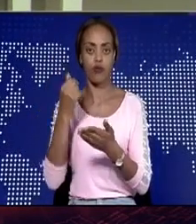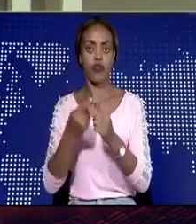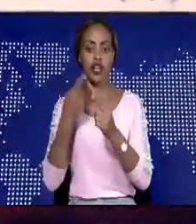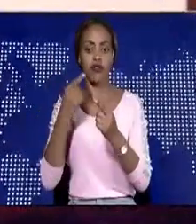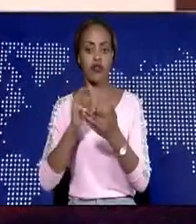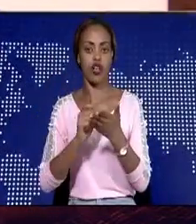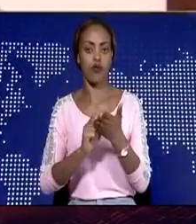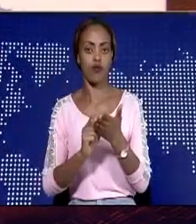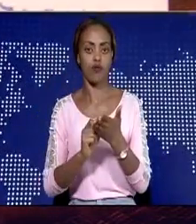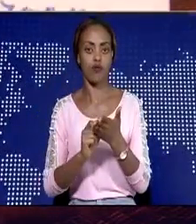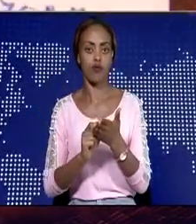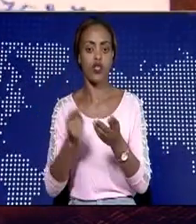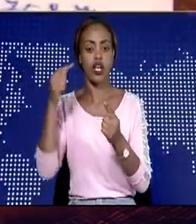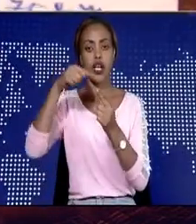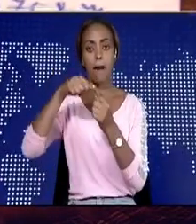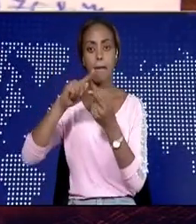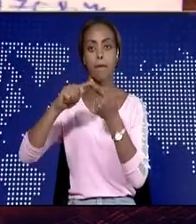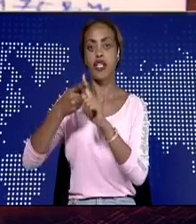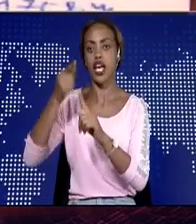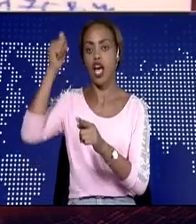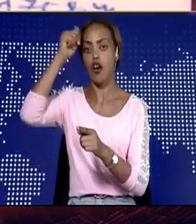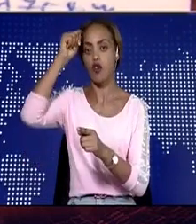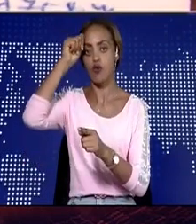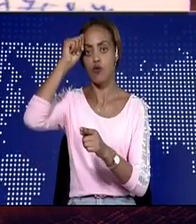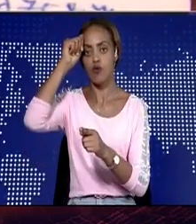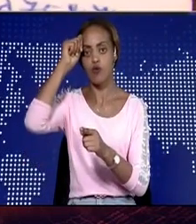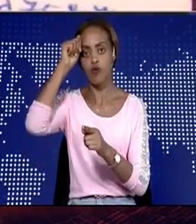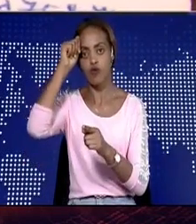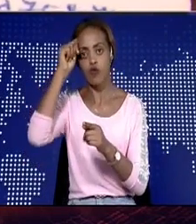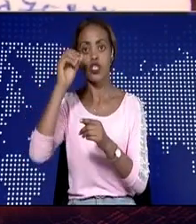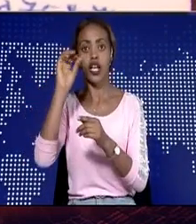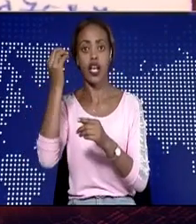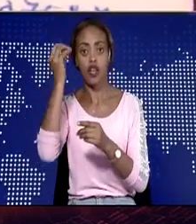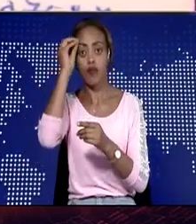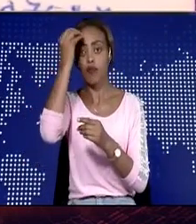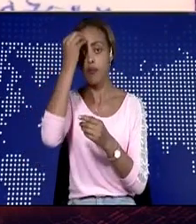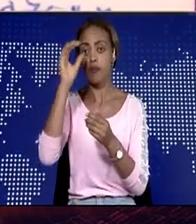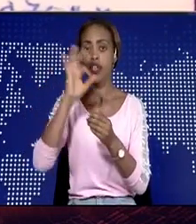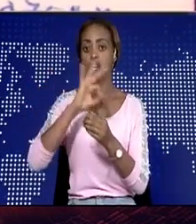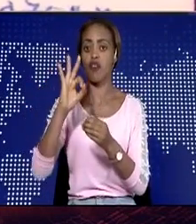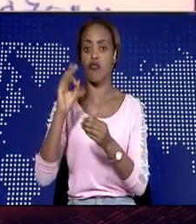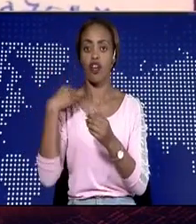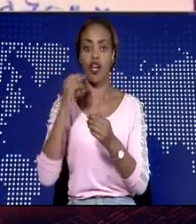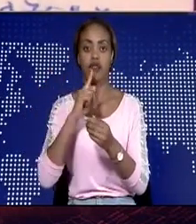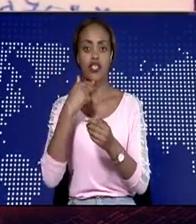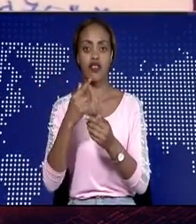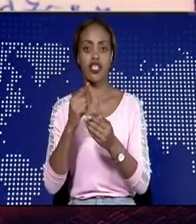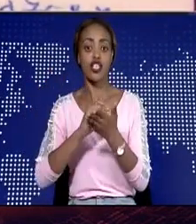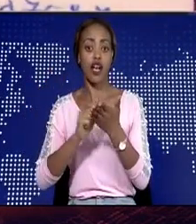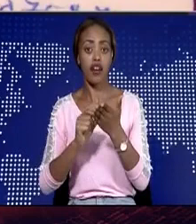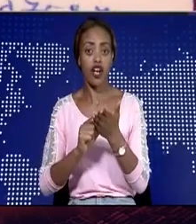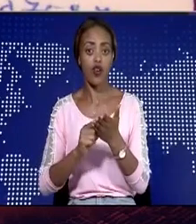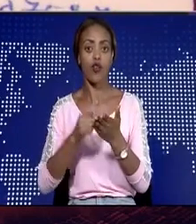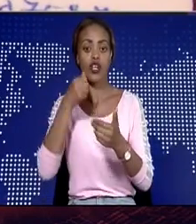ዝሰነዶ ናብ ብፃይ ኣኽሊሉ ደይ ቦኖ ኬፈ ልሓል ፀሓፍካዮ ደብዳቤ